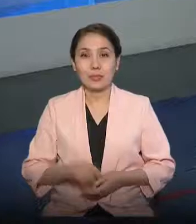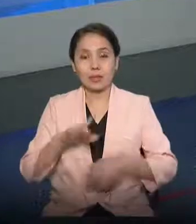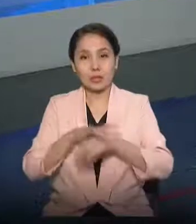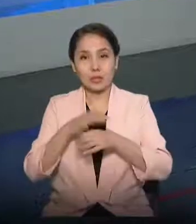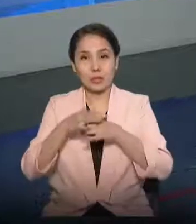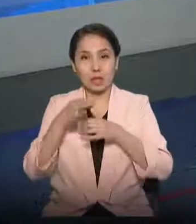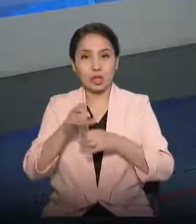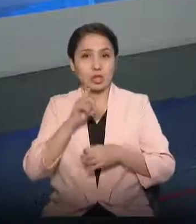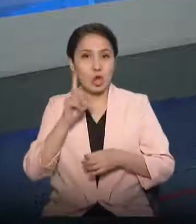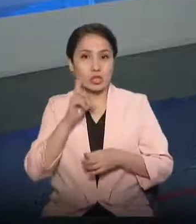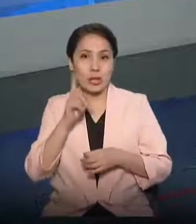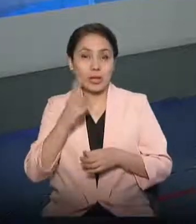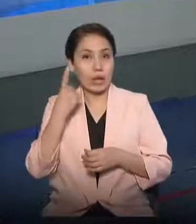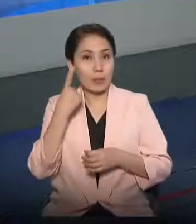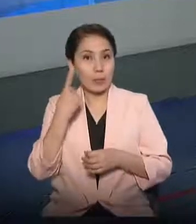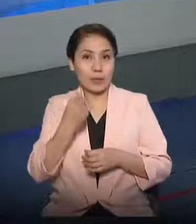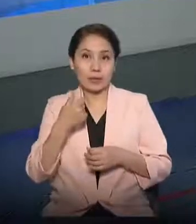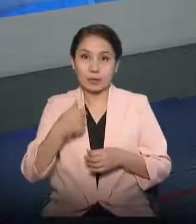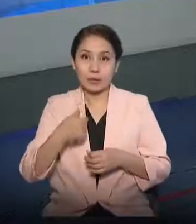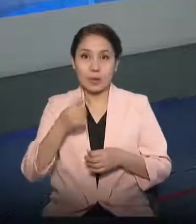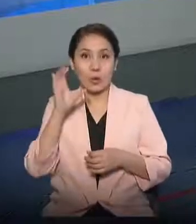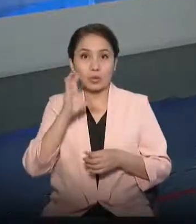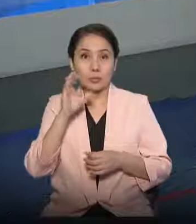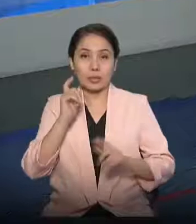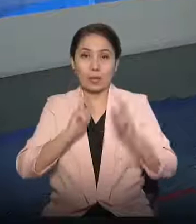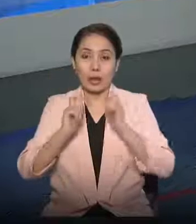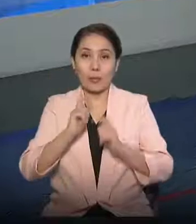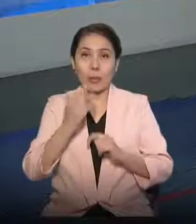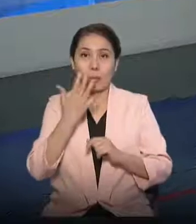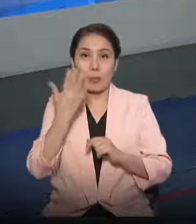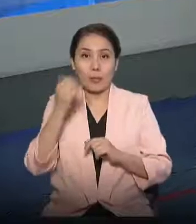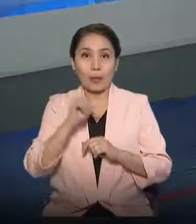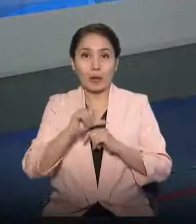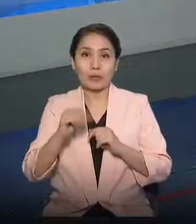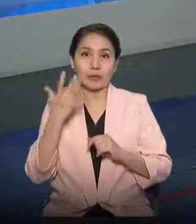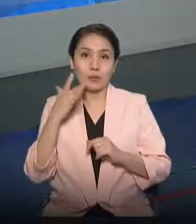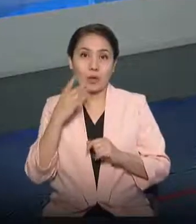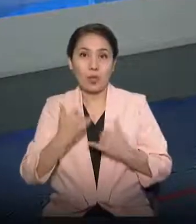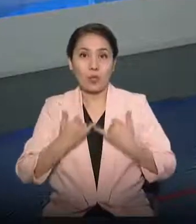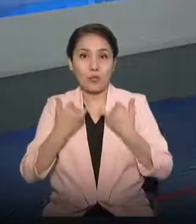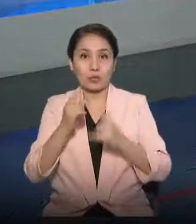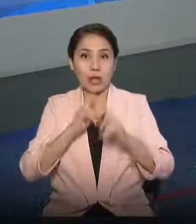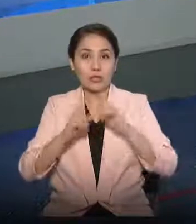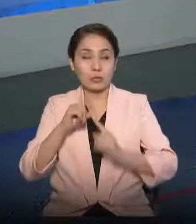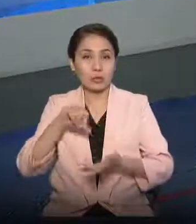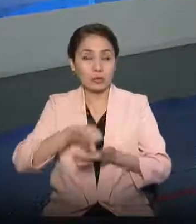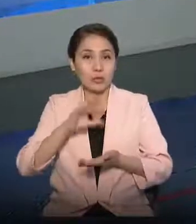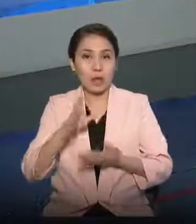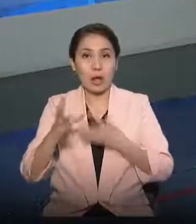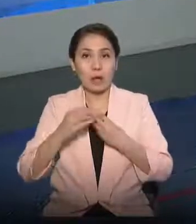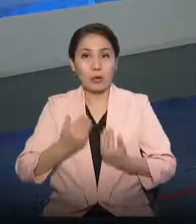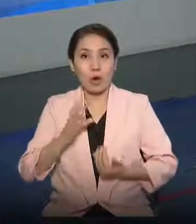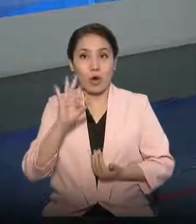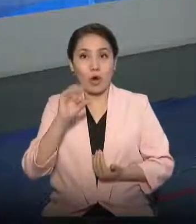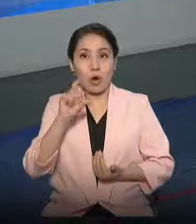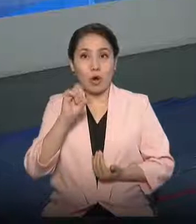Toshkent viloyati yoshlaridan xushxabar. O'zbek talabasi Birlashgan Millatlar tashkilotining nufuzli anjumanida ishtirok etadi. Hamyurtimiz